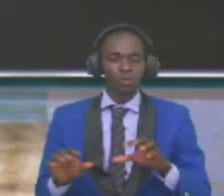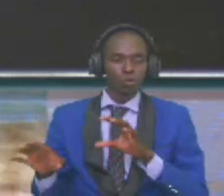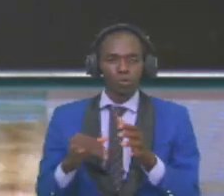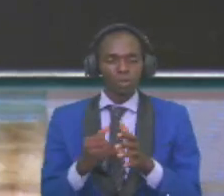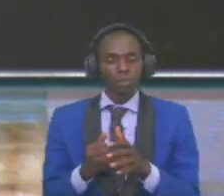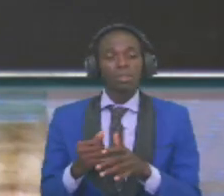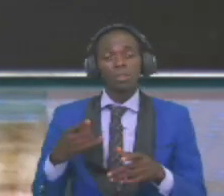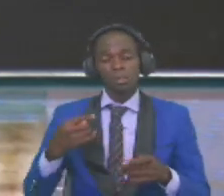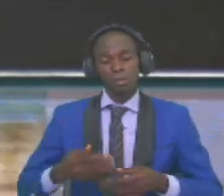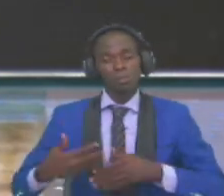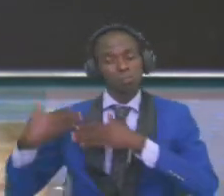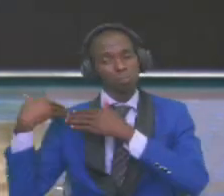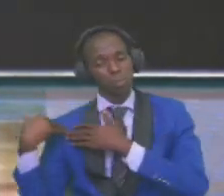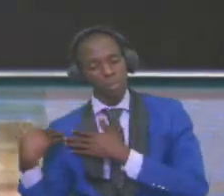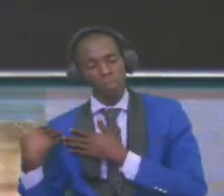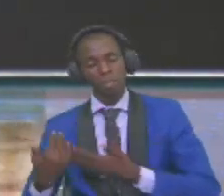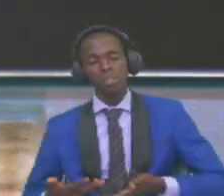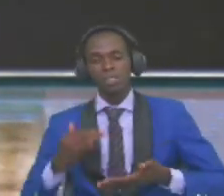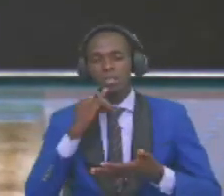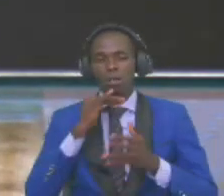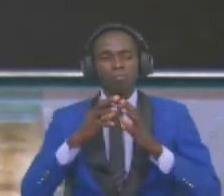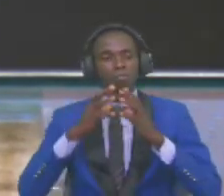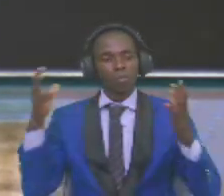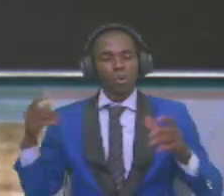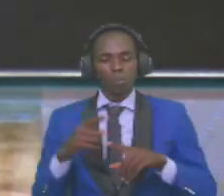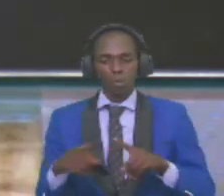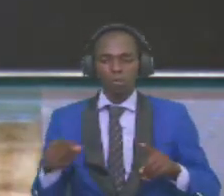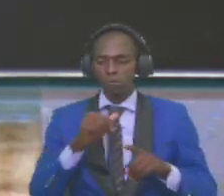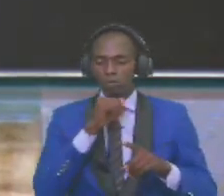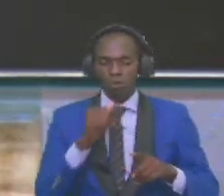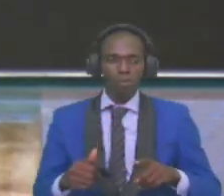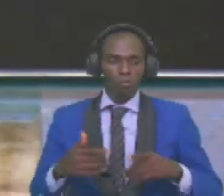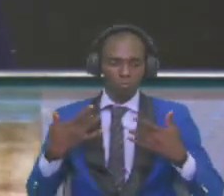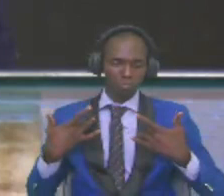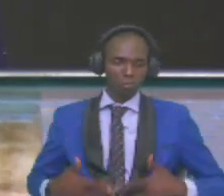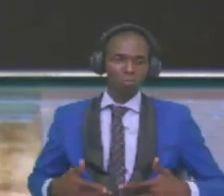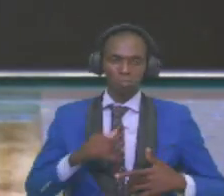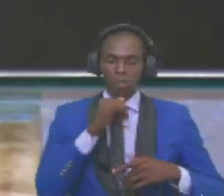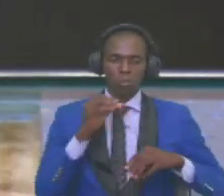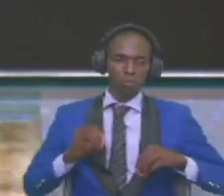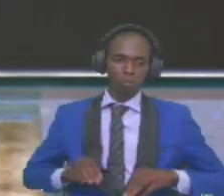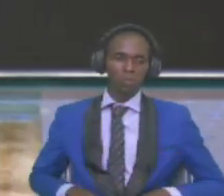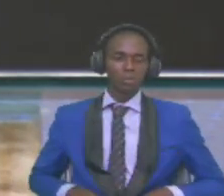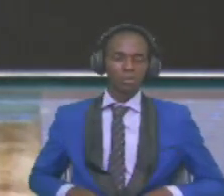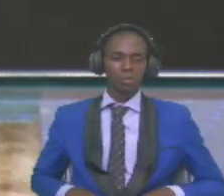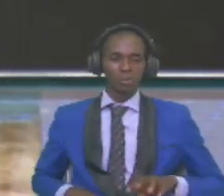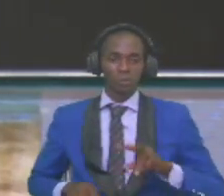et le fardeau est pesant et on ne peut pas courage versez 2